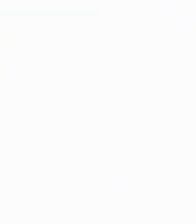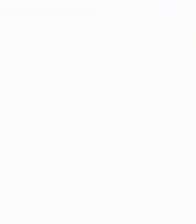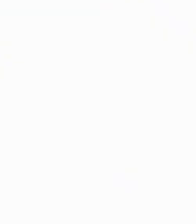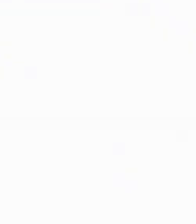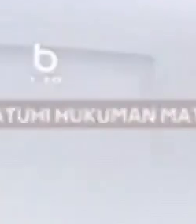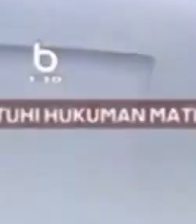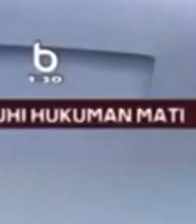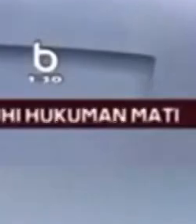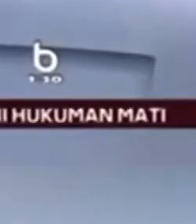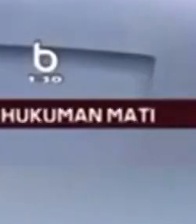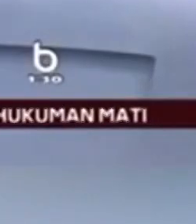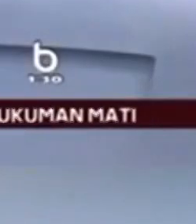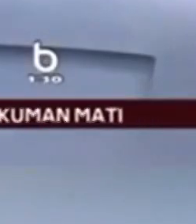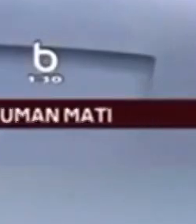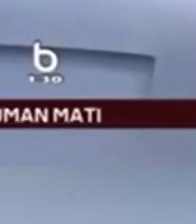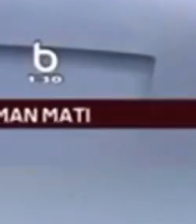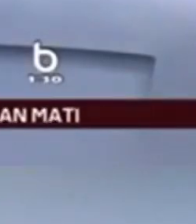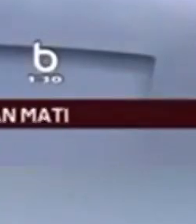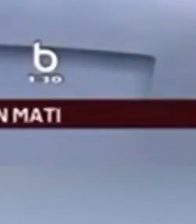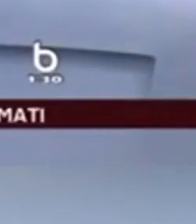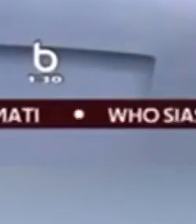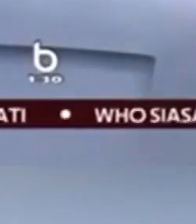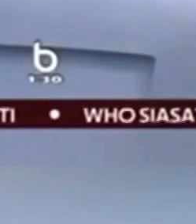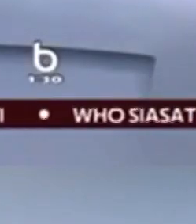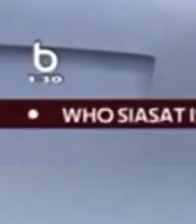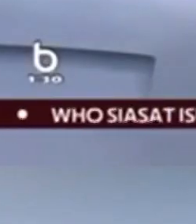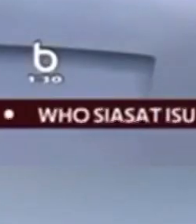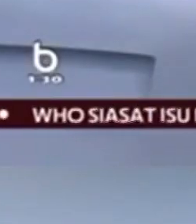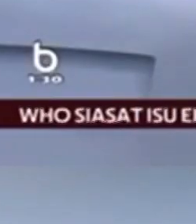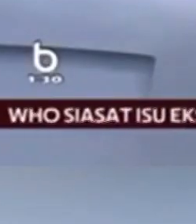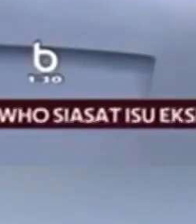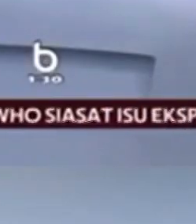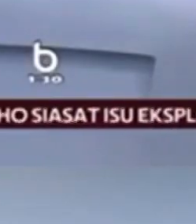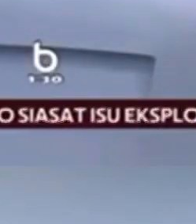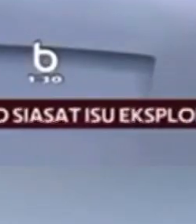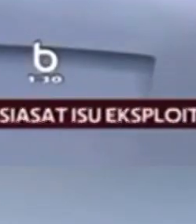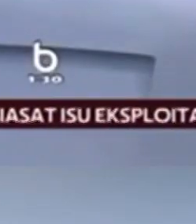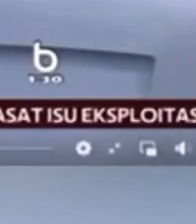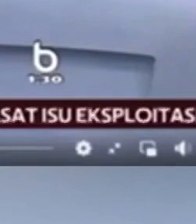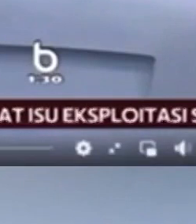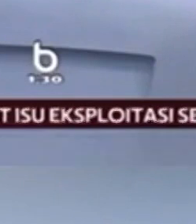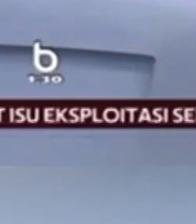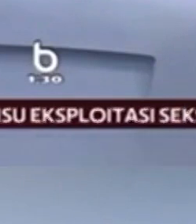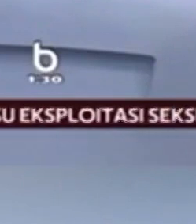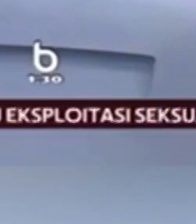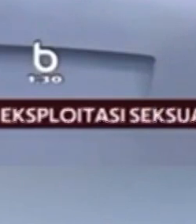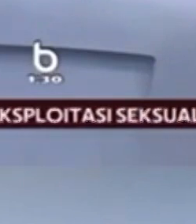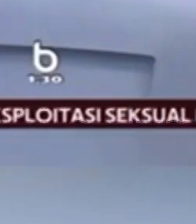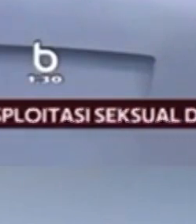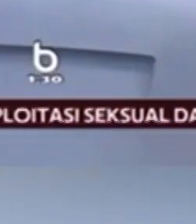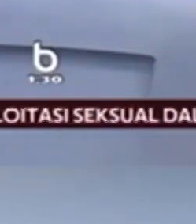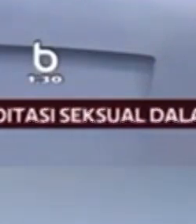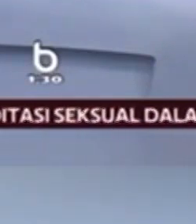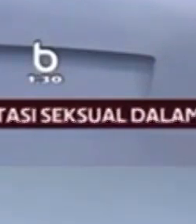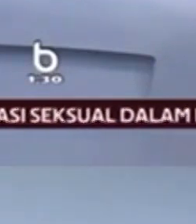KPM. Dikelilingi banjaran titiwangsa yang memukau, Pos Kuala Mu merupakan lokasi terletak jauh dari kesibukan ibu